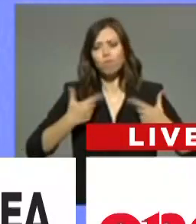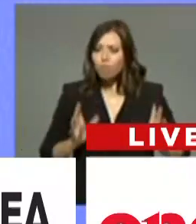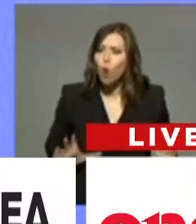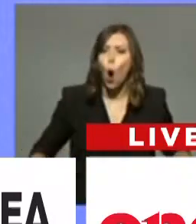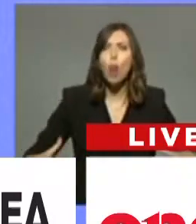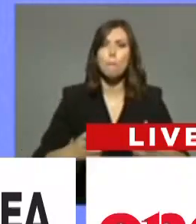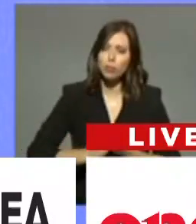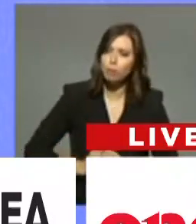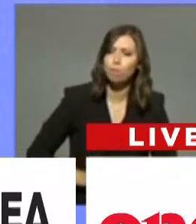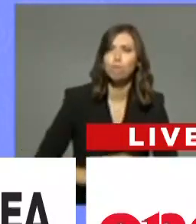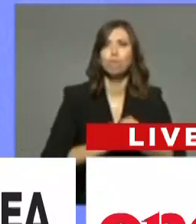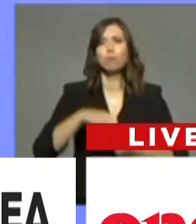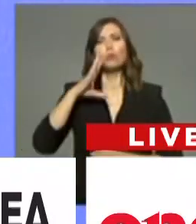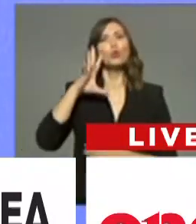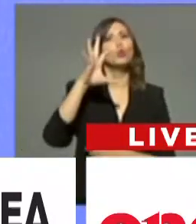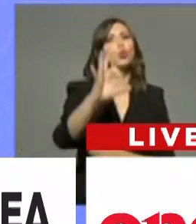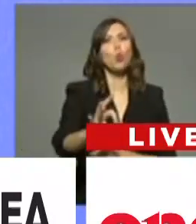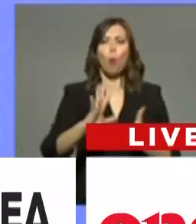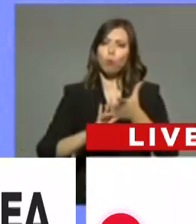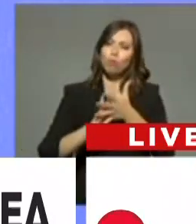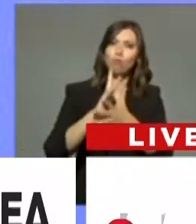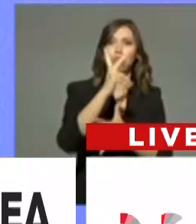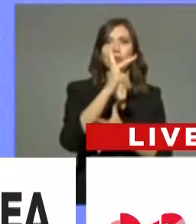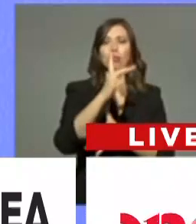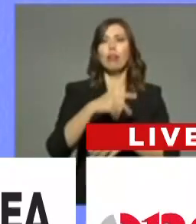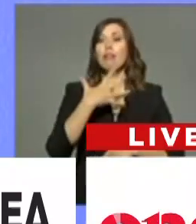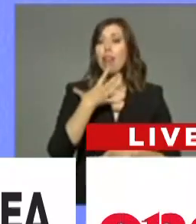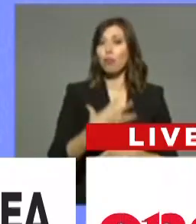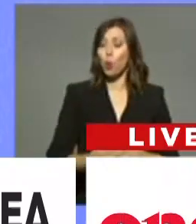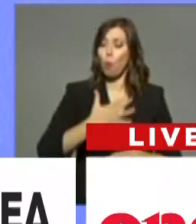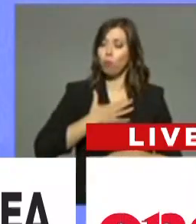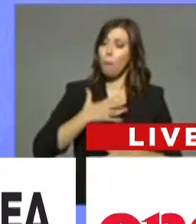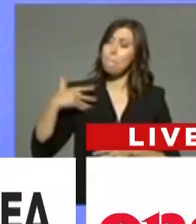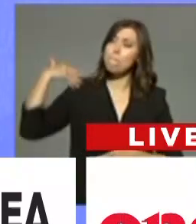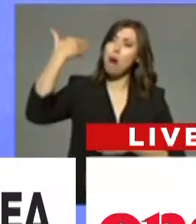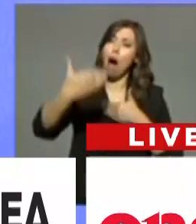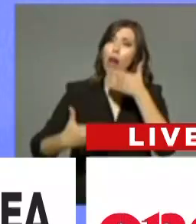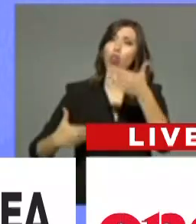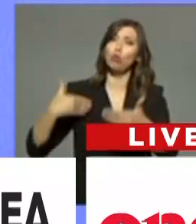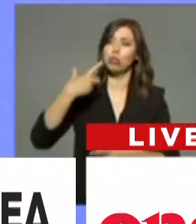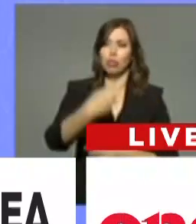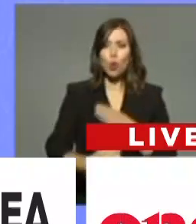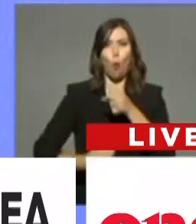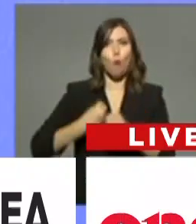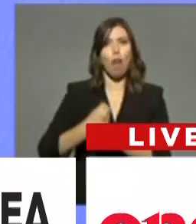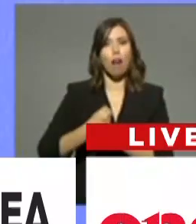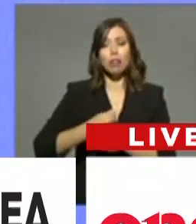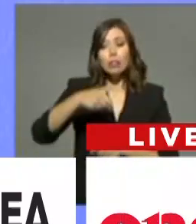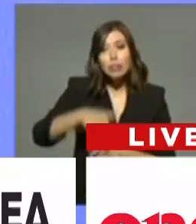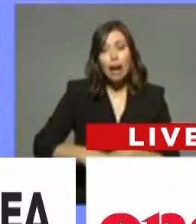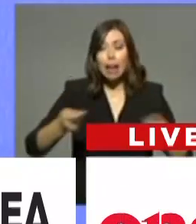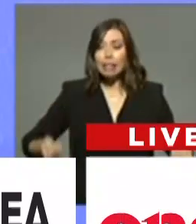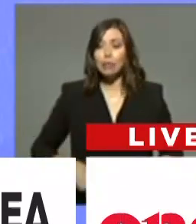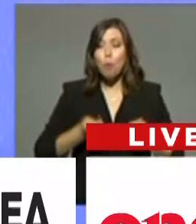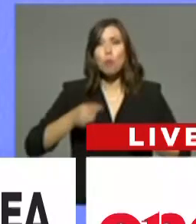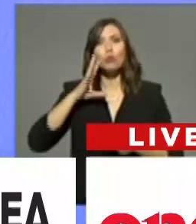ευημερίας. Και αξιοποιούμε τη μεγάλη μας παράδοση για να χτίσουμε γόνιμα το μέλλον